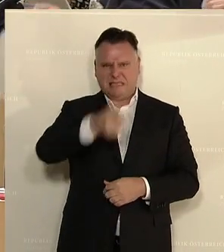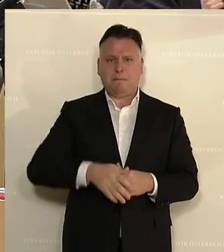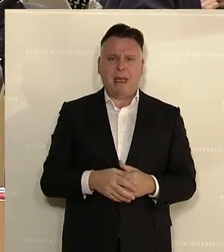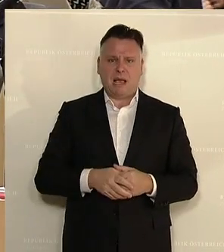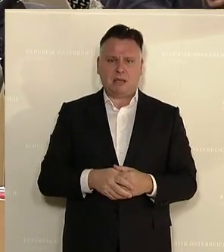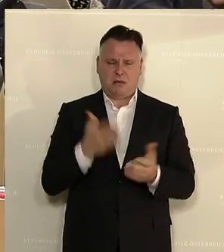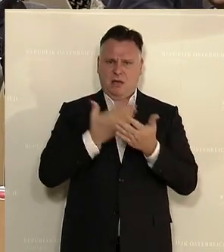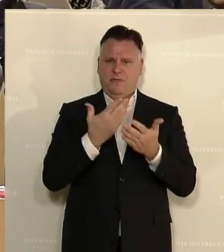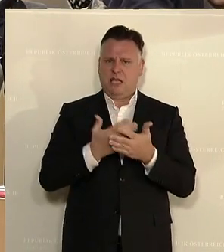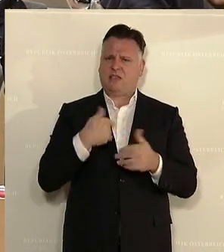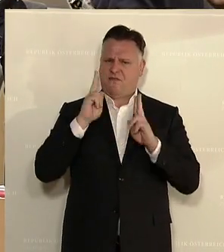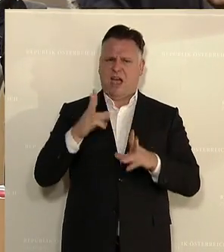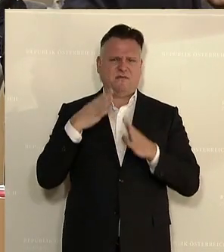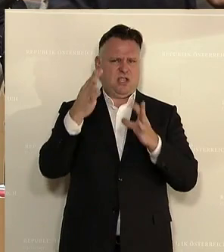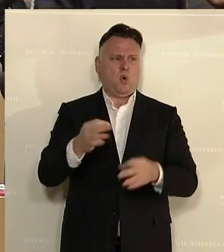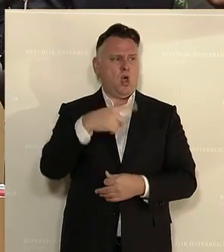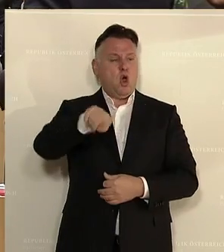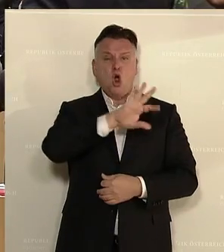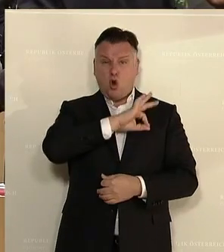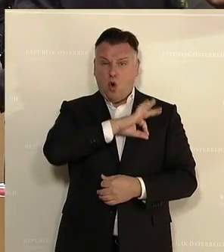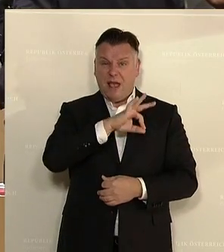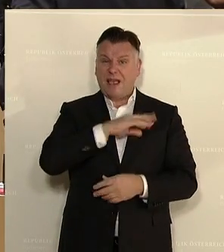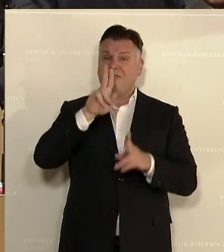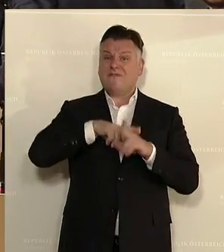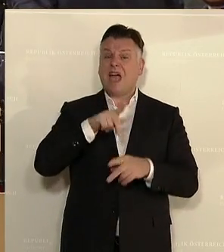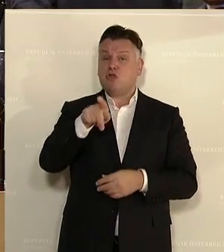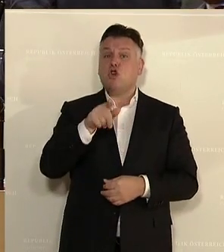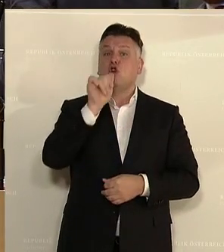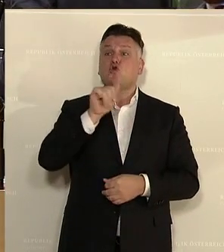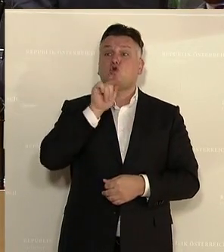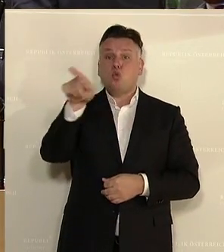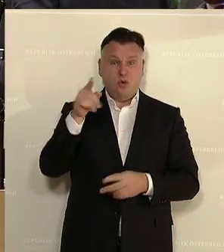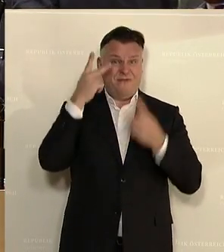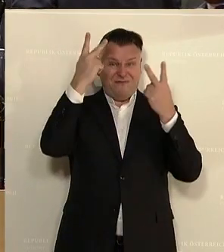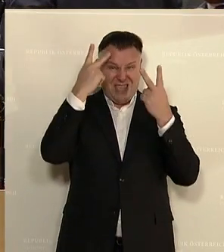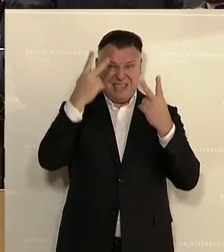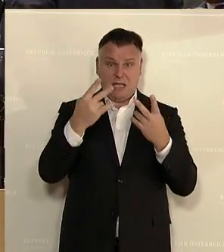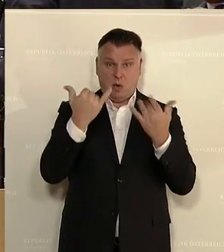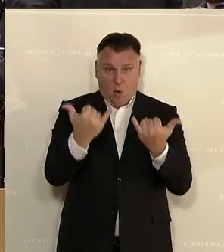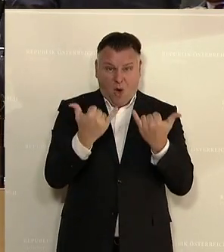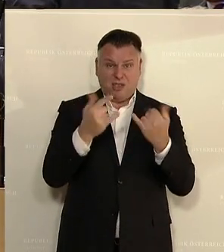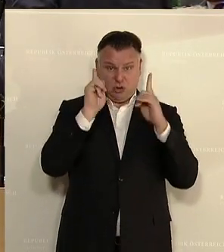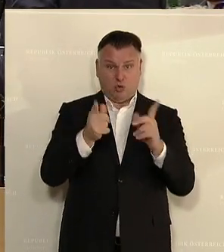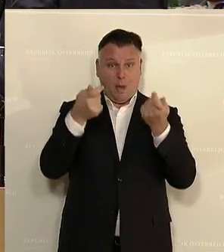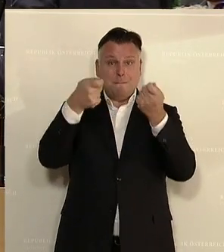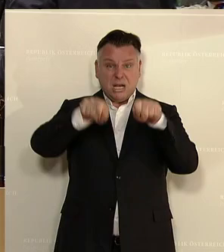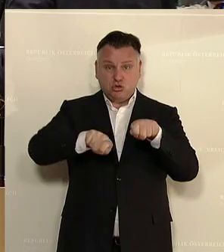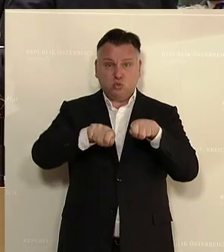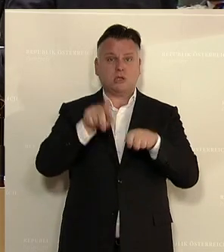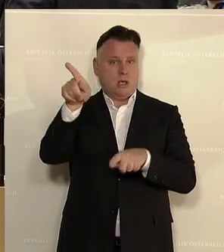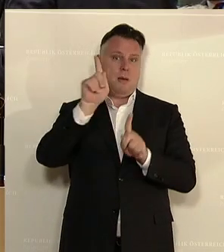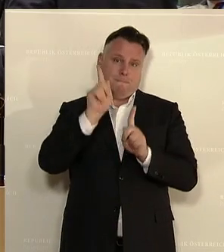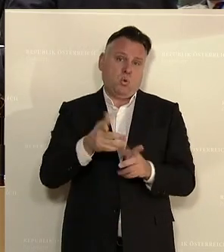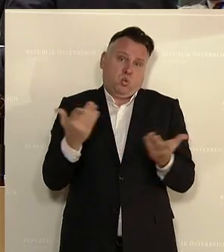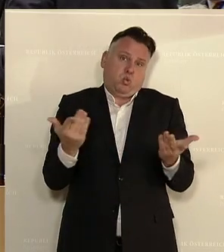Und ich möchte es wiederholen, was die Kollegen gesagt haben. Wenn es der Grünen Fraktion so wichtig ist, dass diese Beschlüsse heute durchgeführt werden, ja, dann müssen sie halt ein bisschen